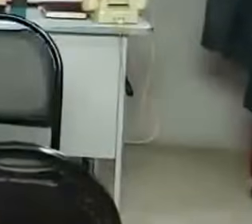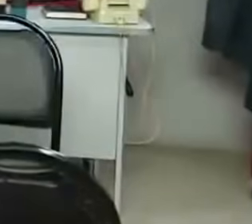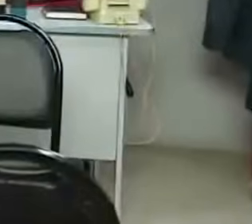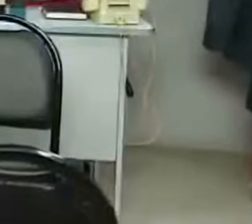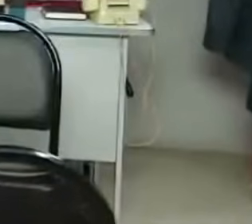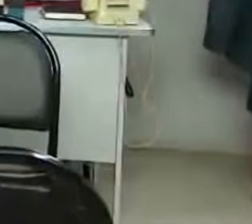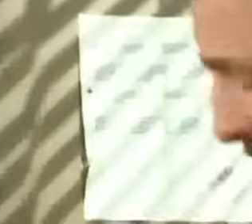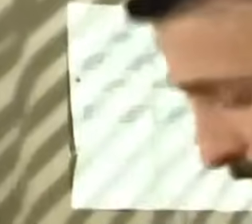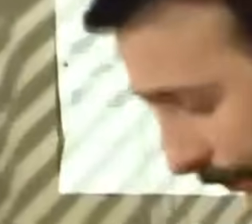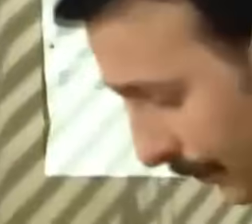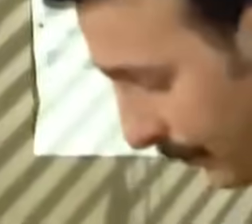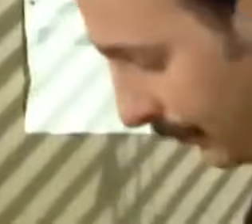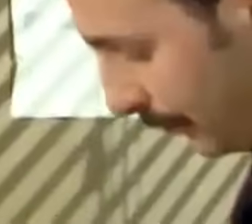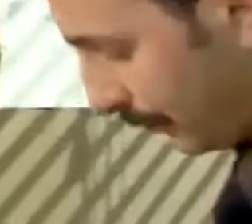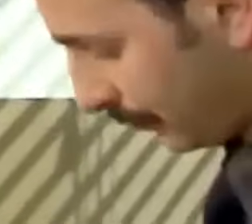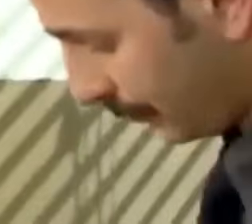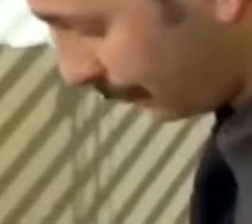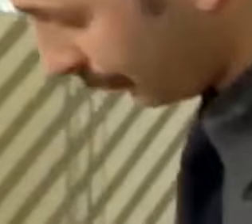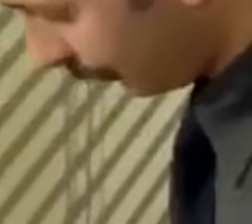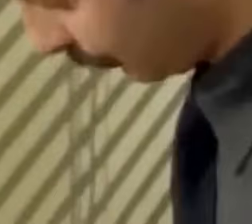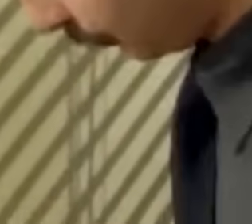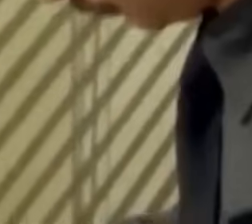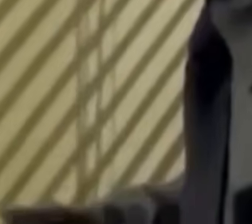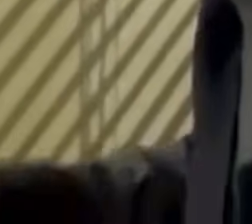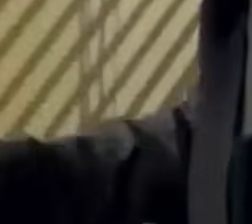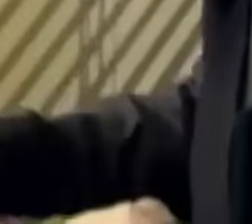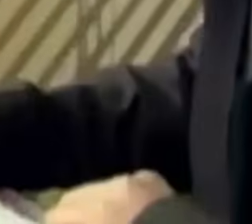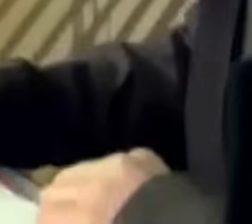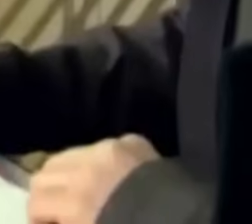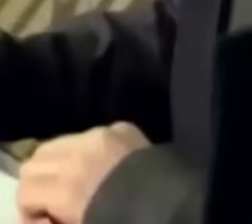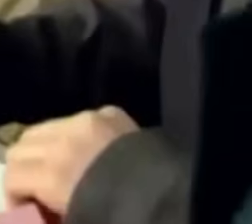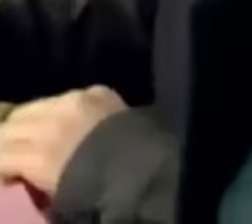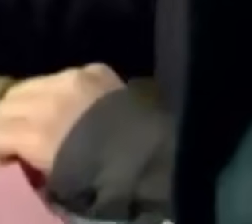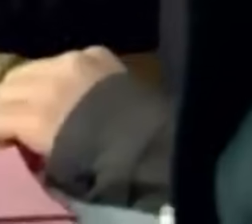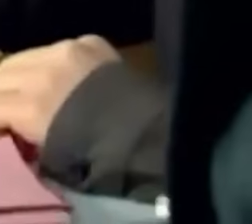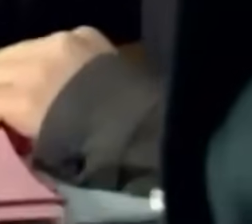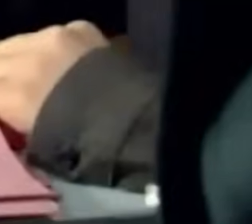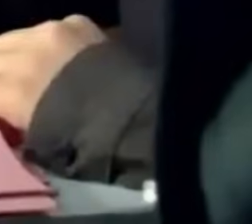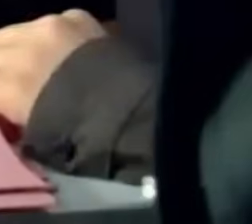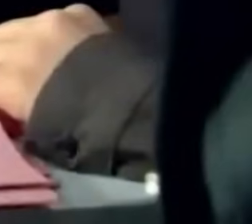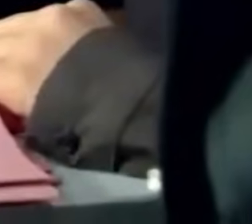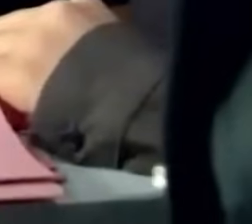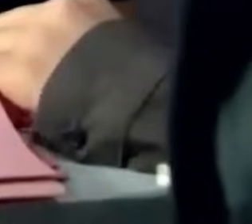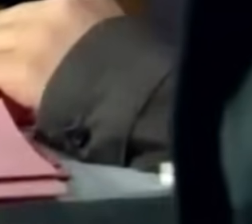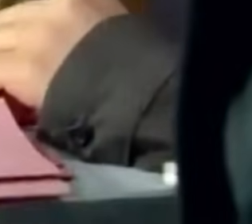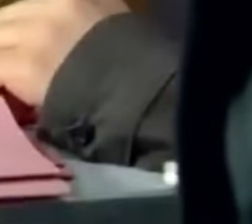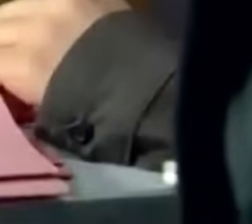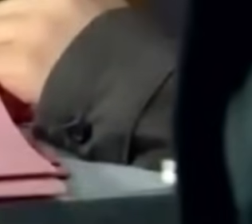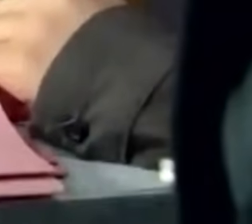Bekir Yusuf'un başında beklediği sırada Yusuf tavuğun tüylerini belirginleştirir gibi çizgiler çekiyor.